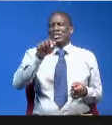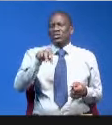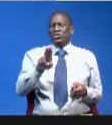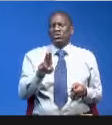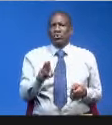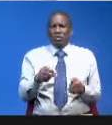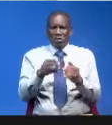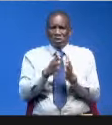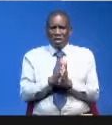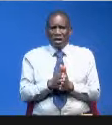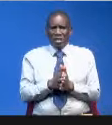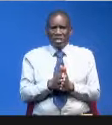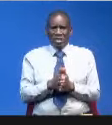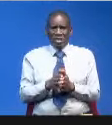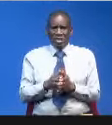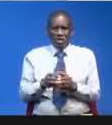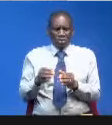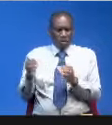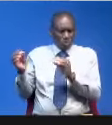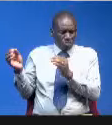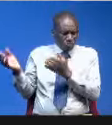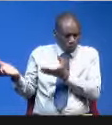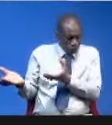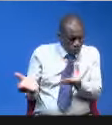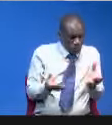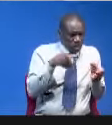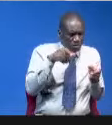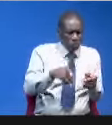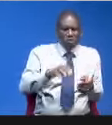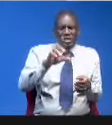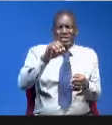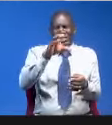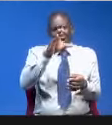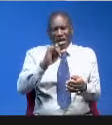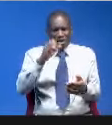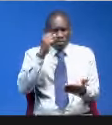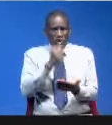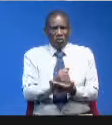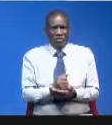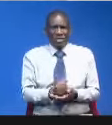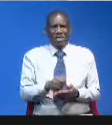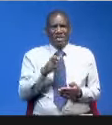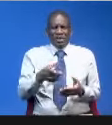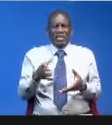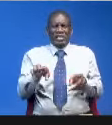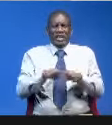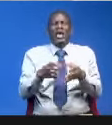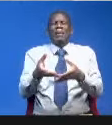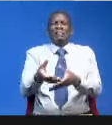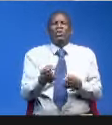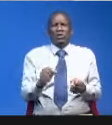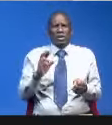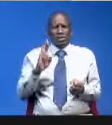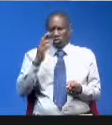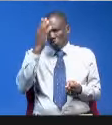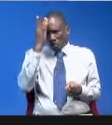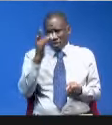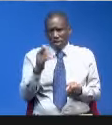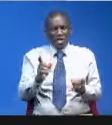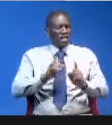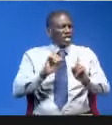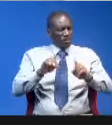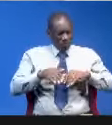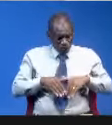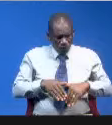and shepherding him to DCI headquarters is nothing short of an abduction, because we don't think it follows due